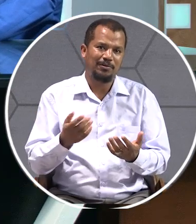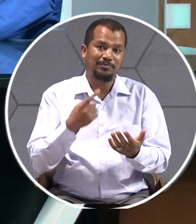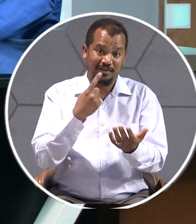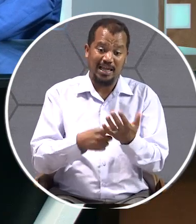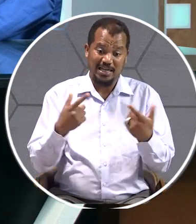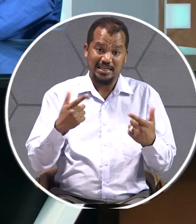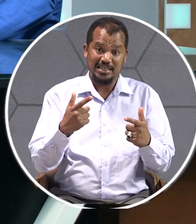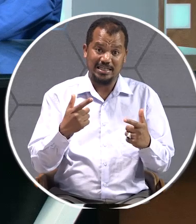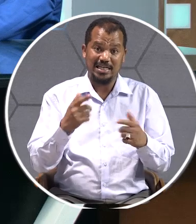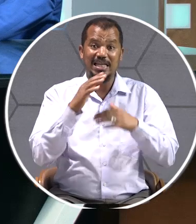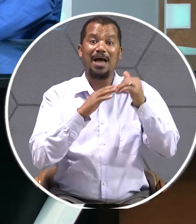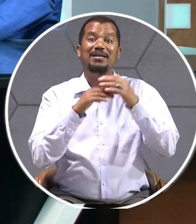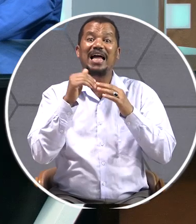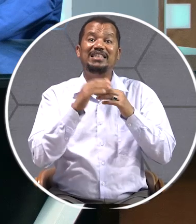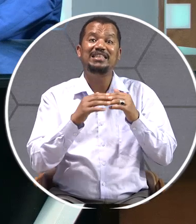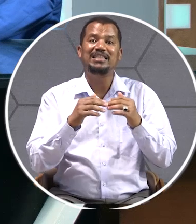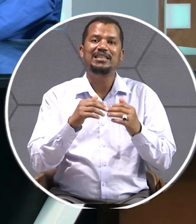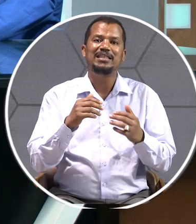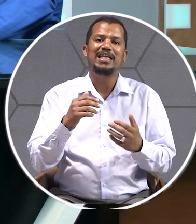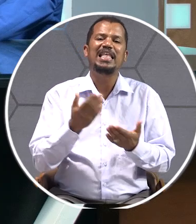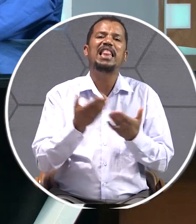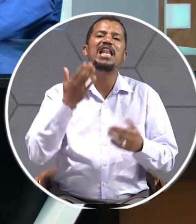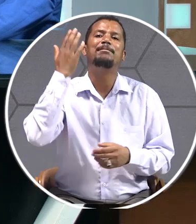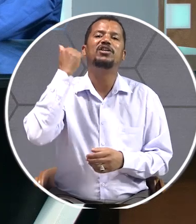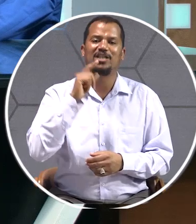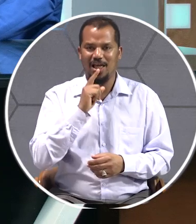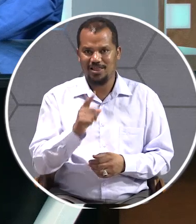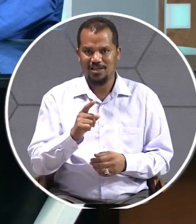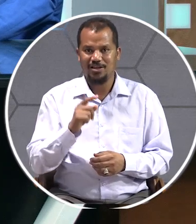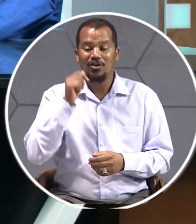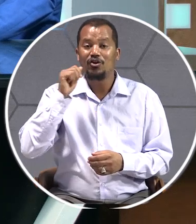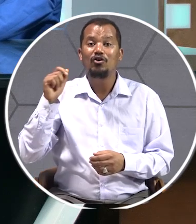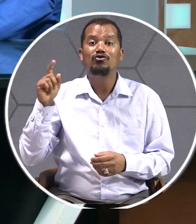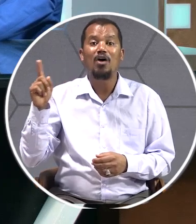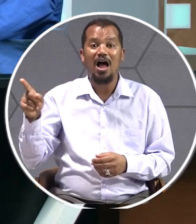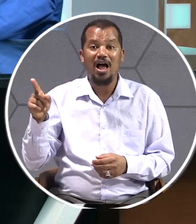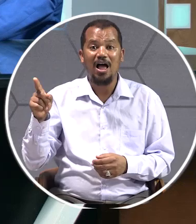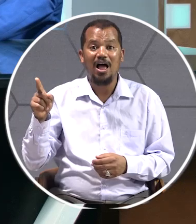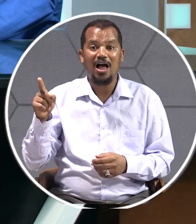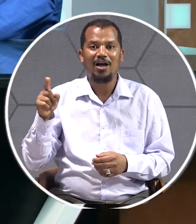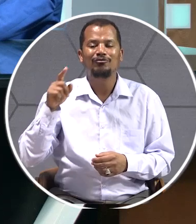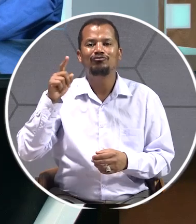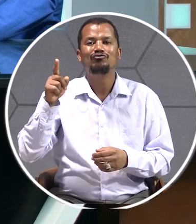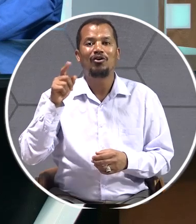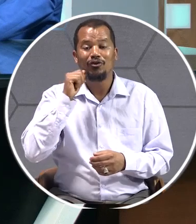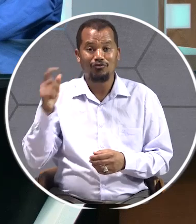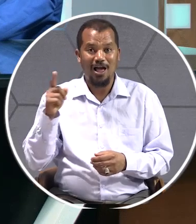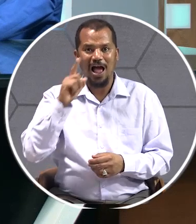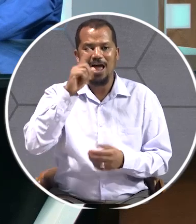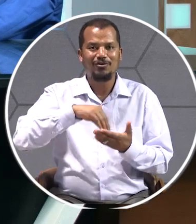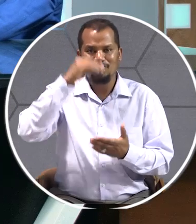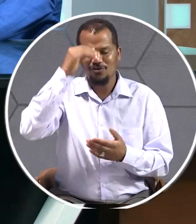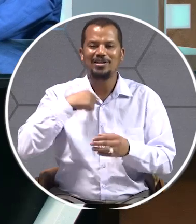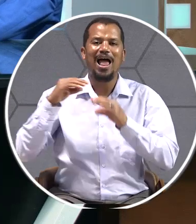እና ይህን እድል ደግሞ ያመቻችችልኝ የት ነበርሽ ናት። እሷ ለእሷ ፍሬሽማን ላይ አንድ